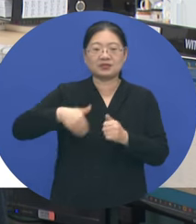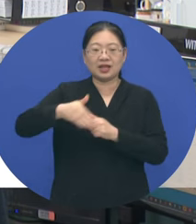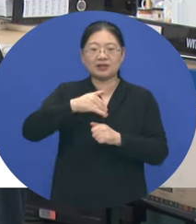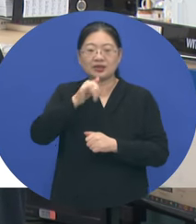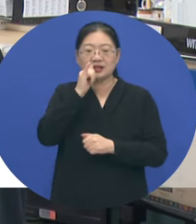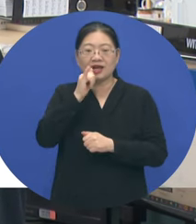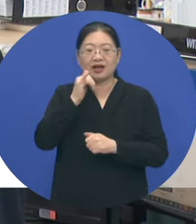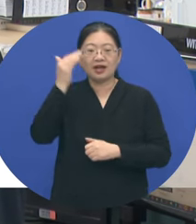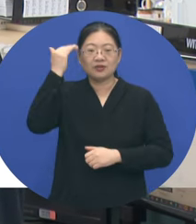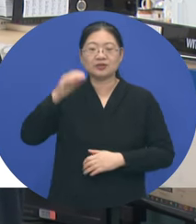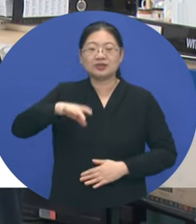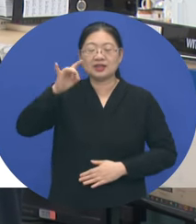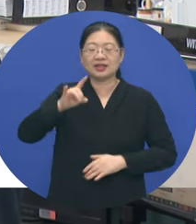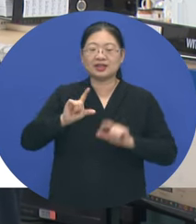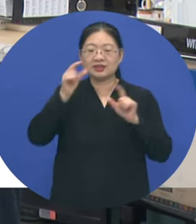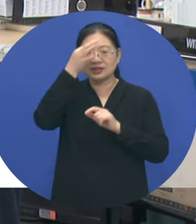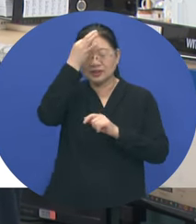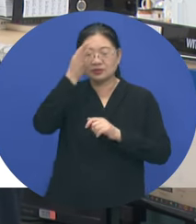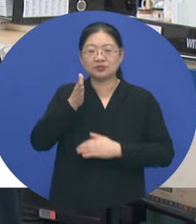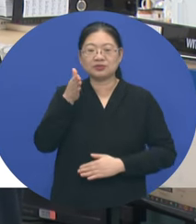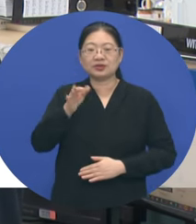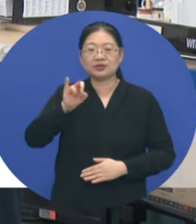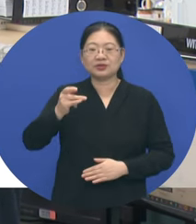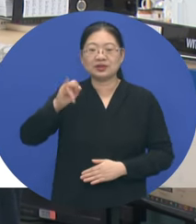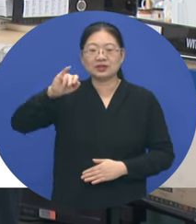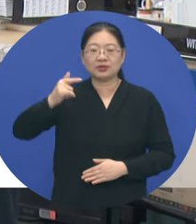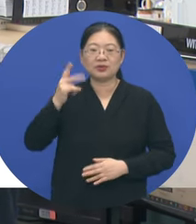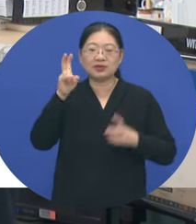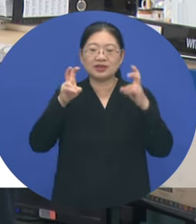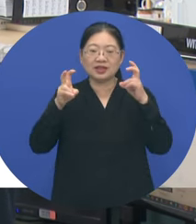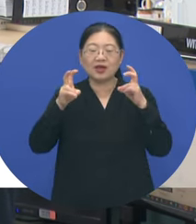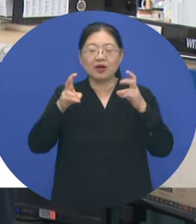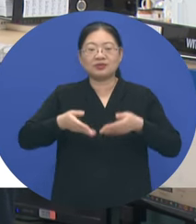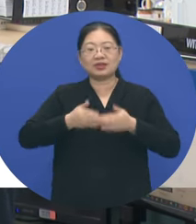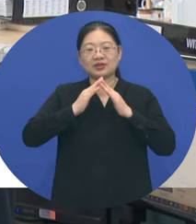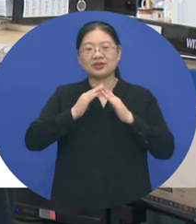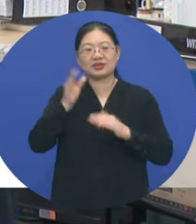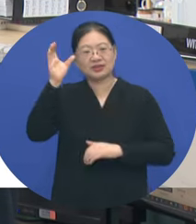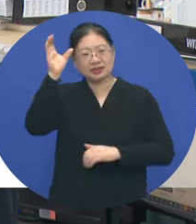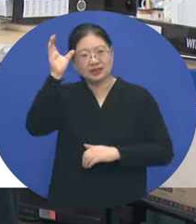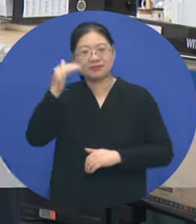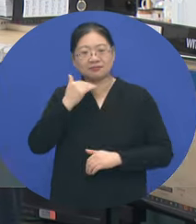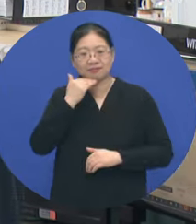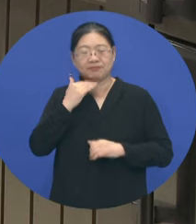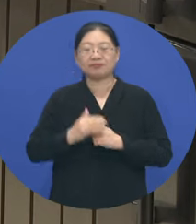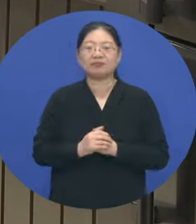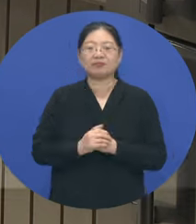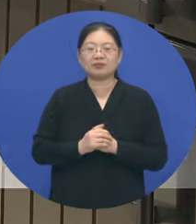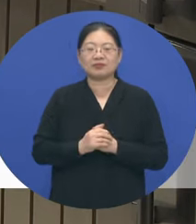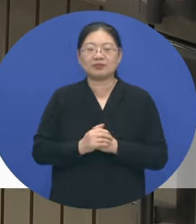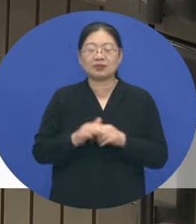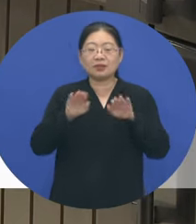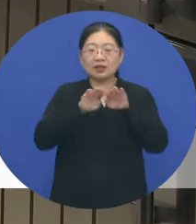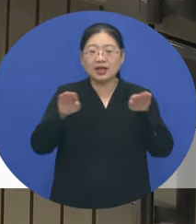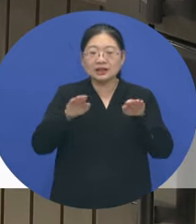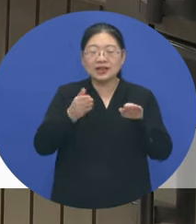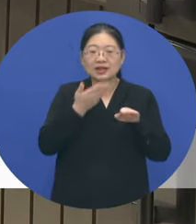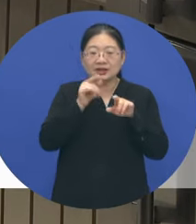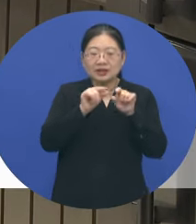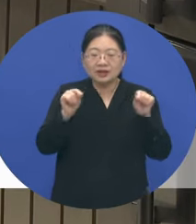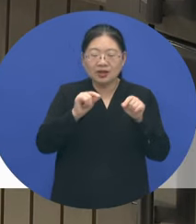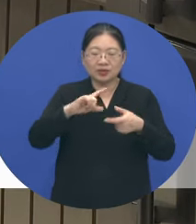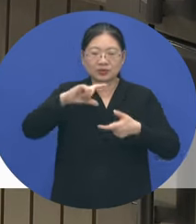생각하고 있습니다 국내 최초의 기테크 분야 어 유니콘 기업이 탄생하기를 기대하고 있습니다 균형 맞춘